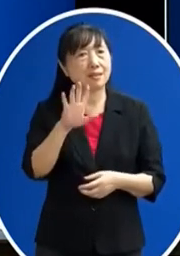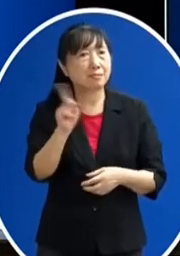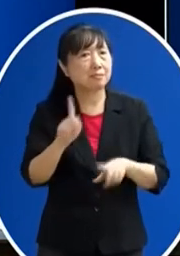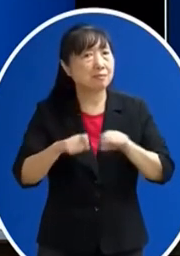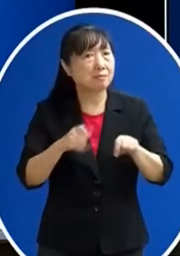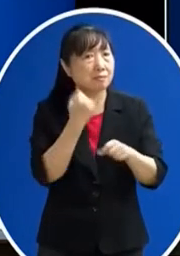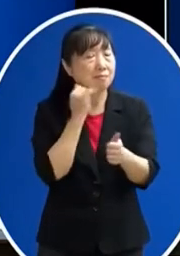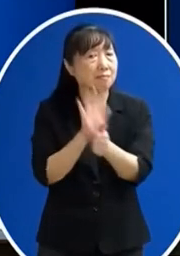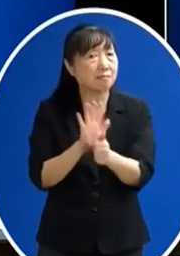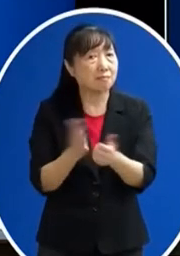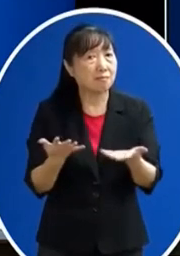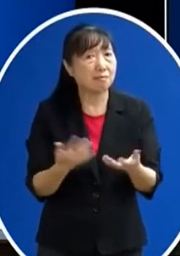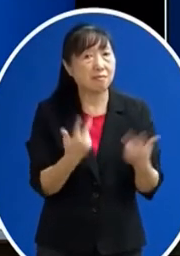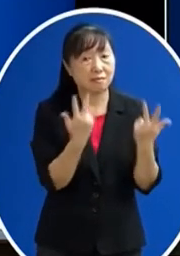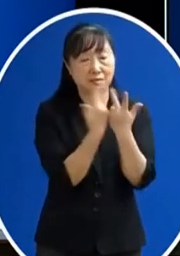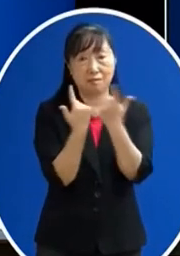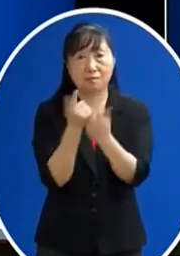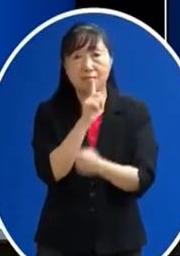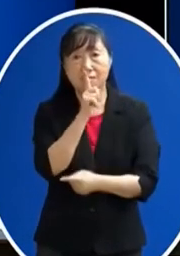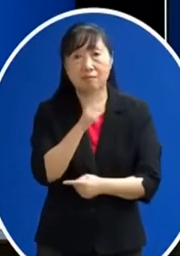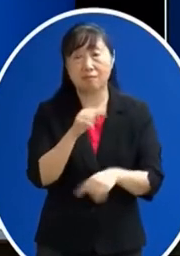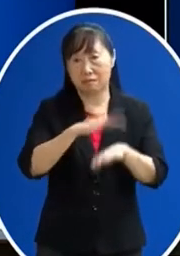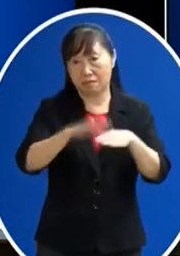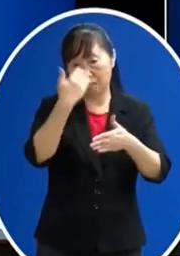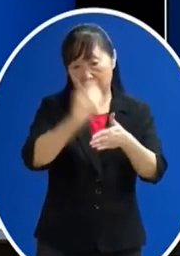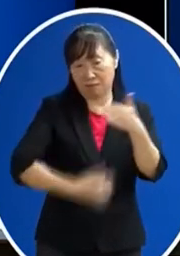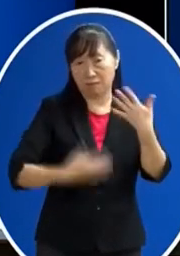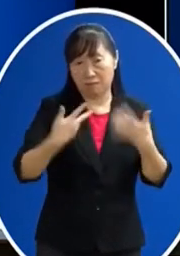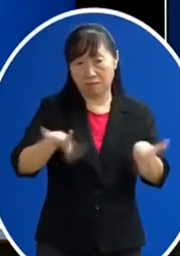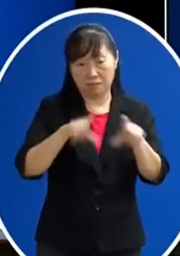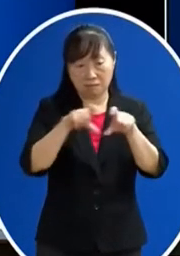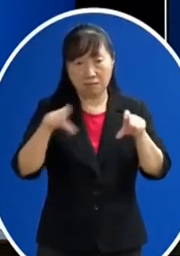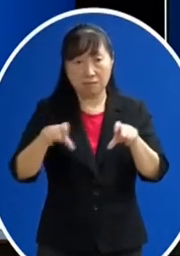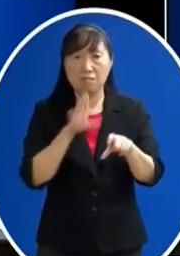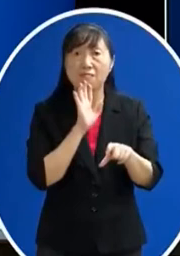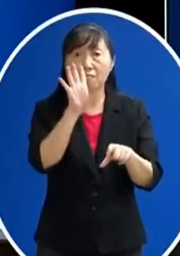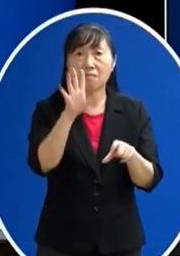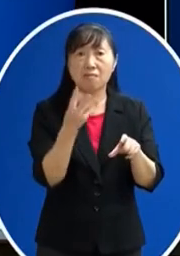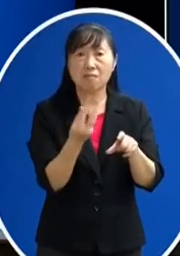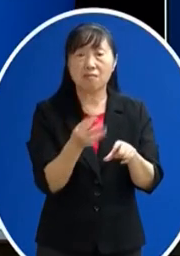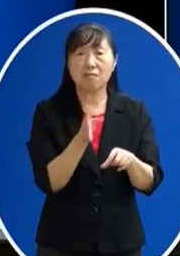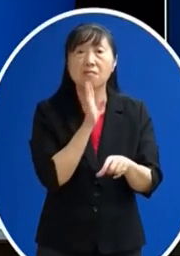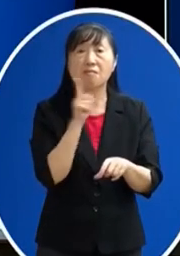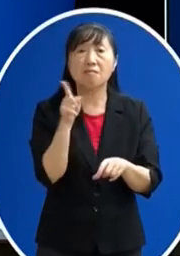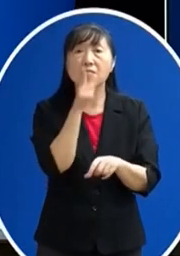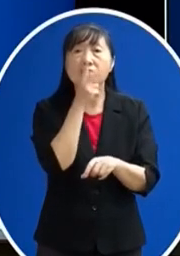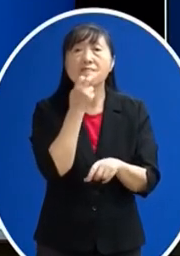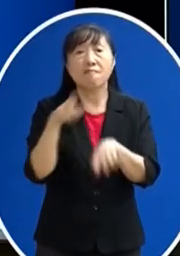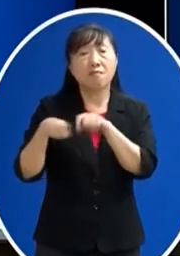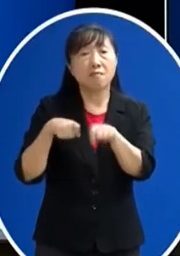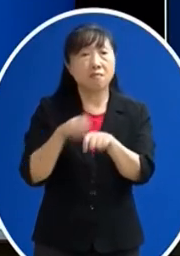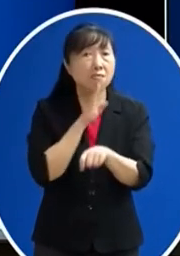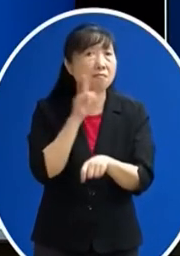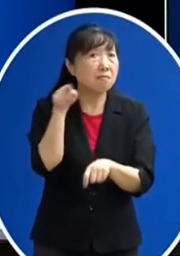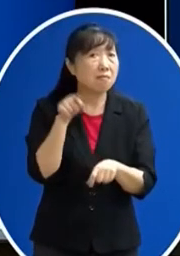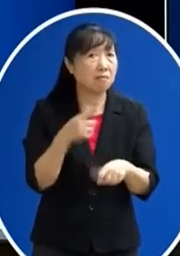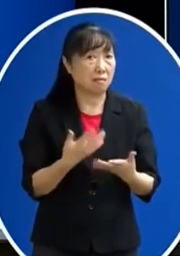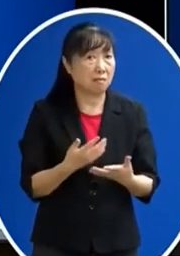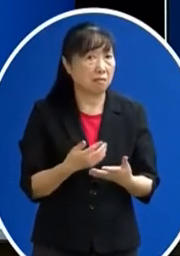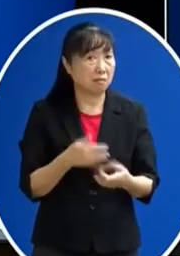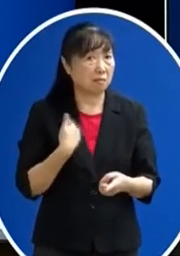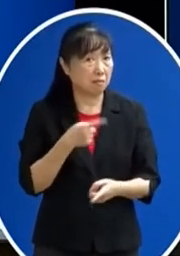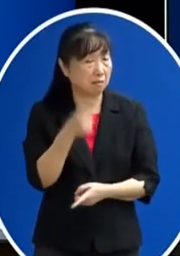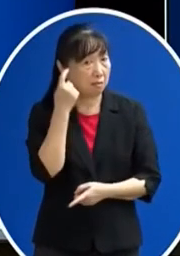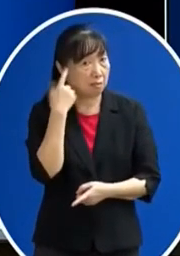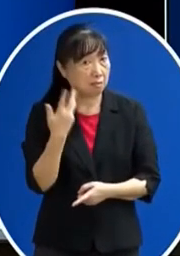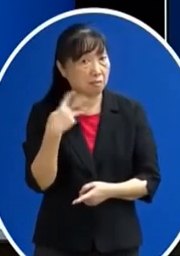略改善吗？因为双北其实有指出说会剩余较多的疫苗，是因为有部分是中央寄放的，指挥中心怎么看？第二个问题